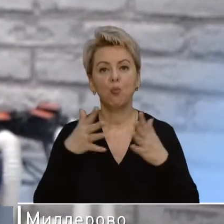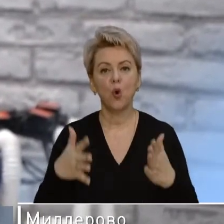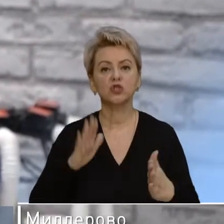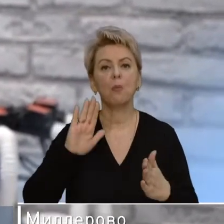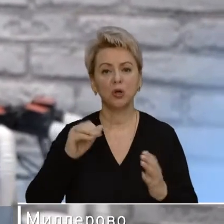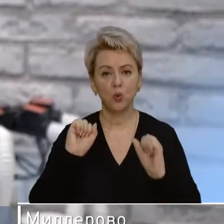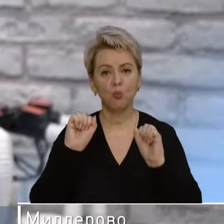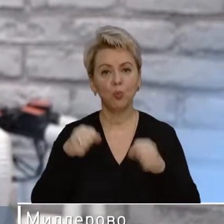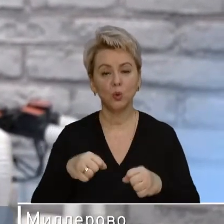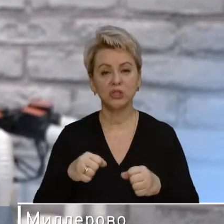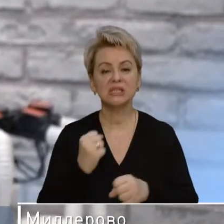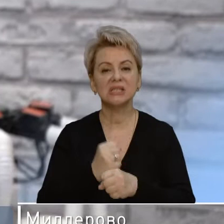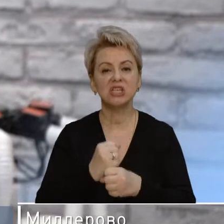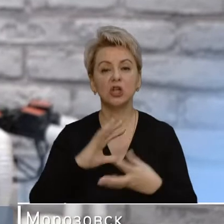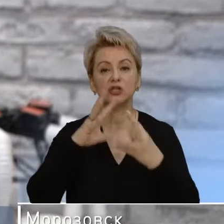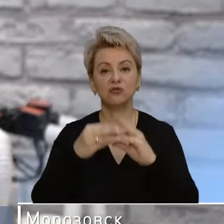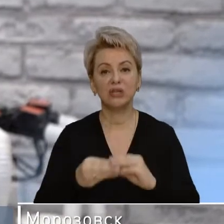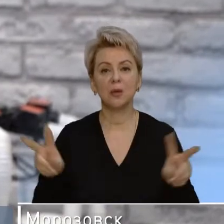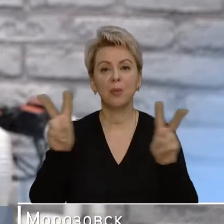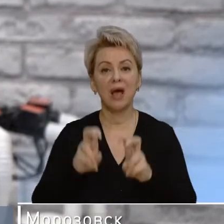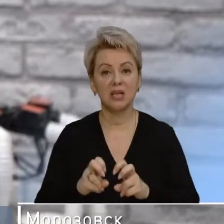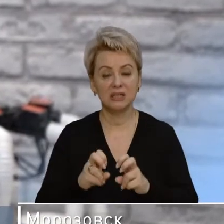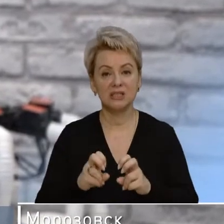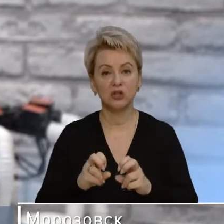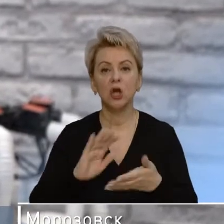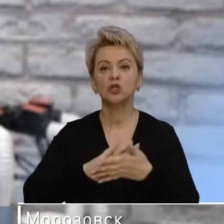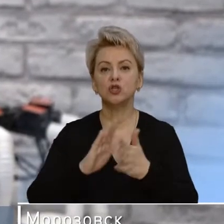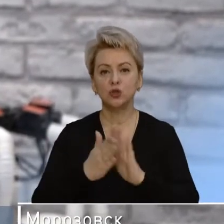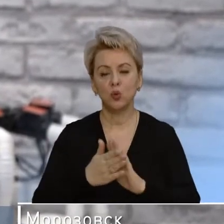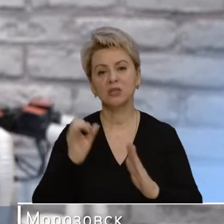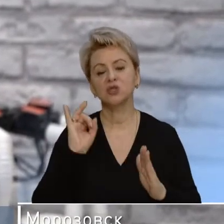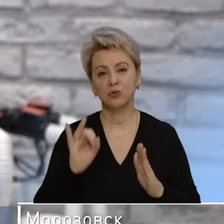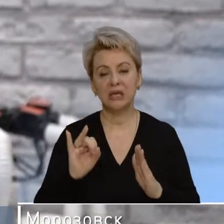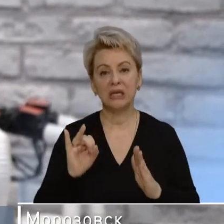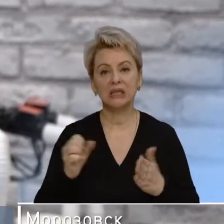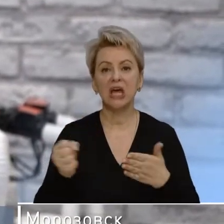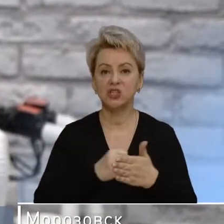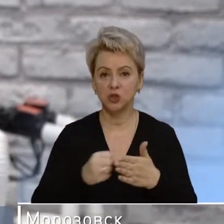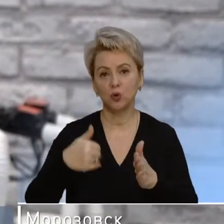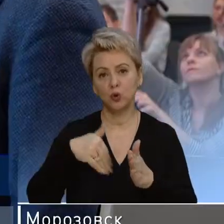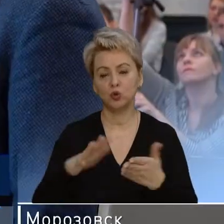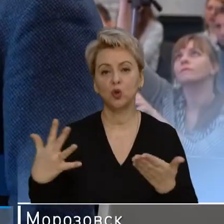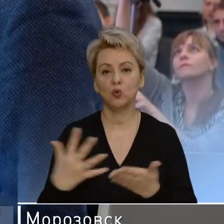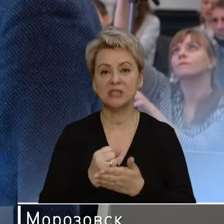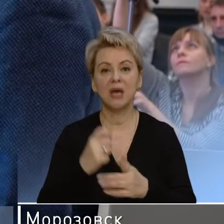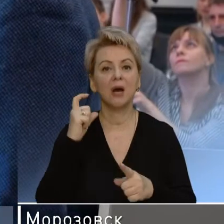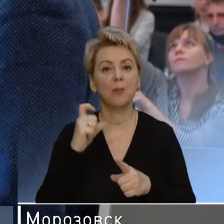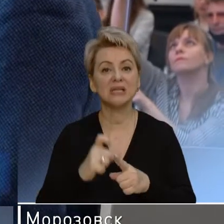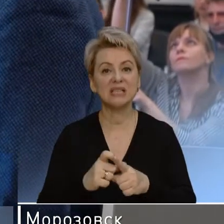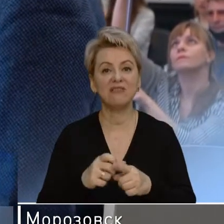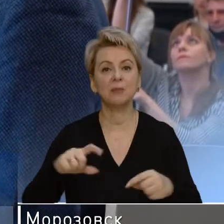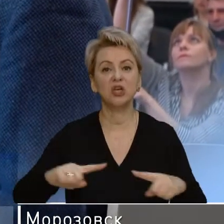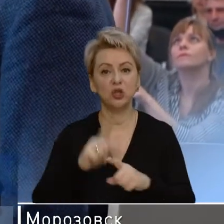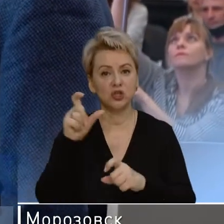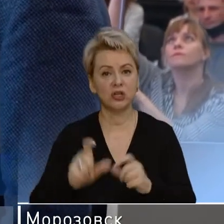потом можно сделать выводов, проанализировать ситуацию и достигнуть лучших успехов. По словам